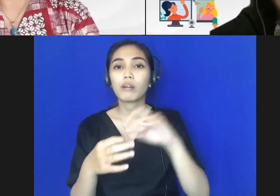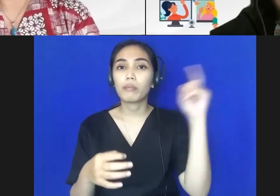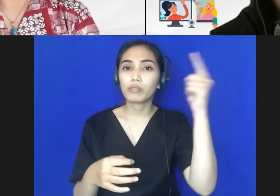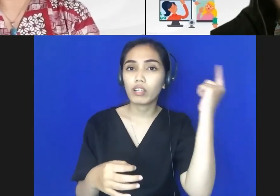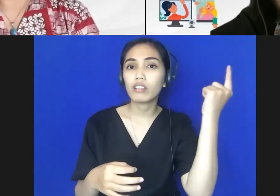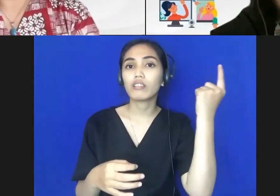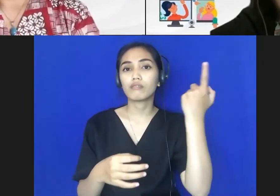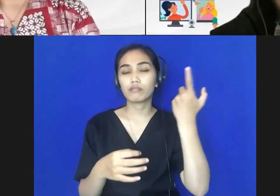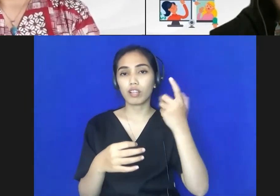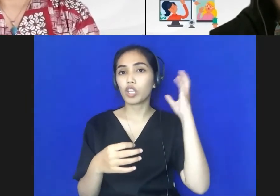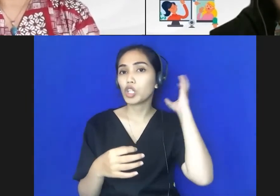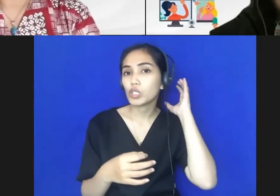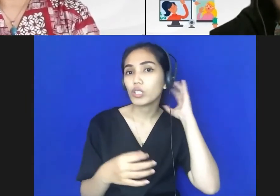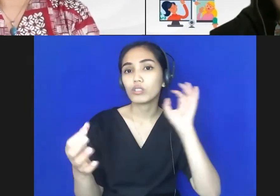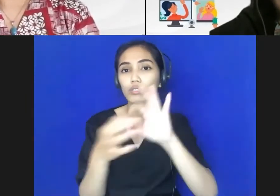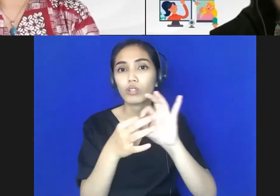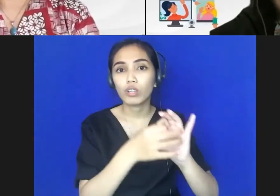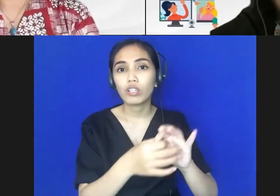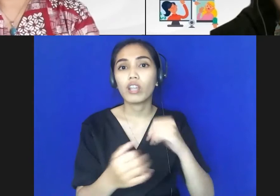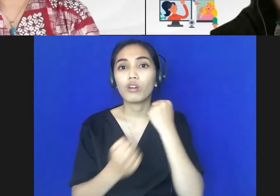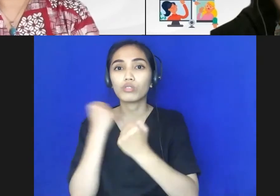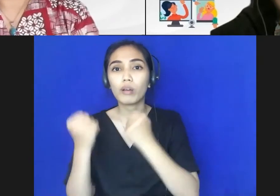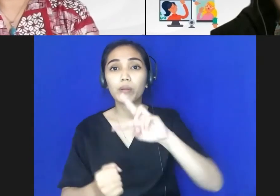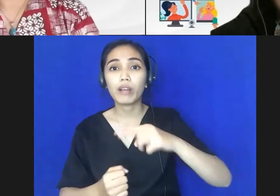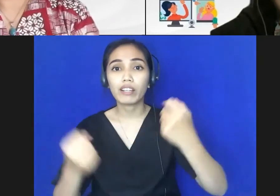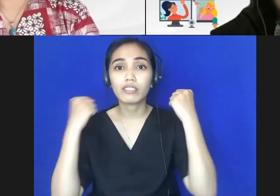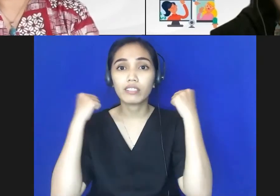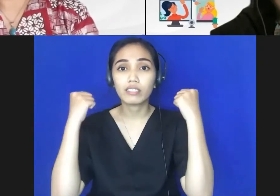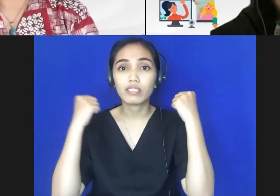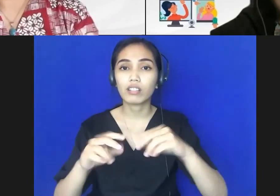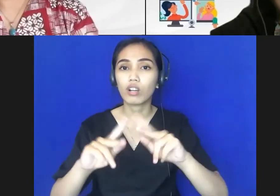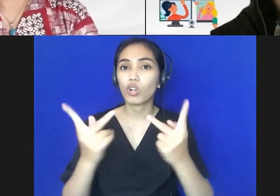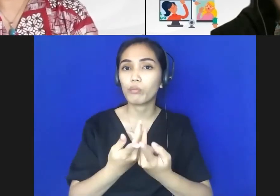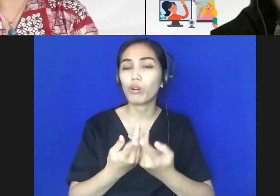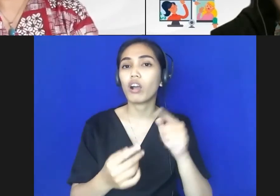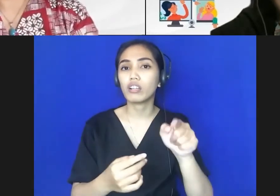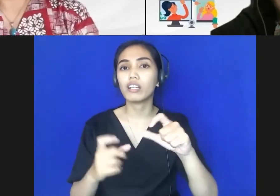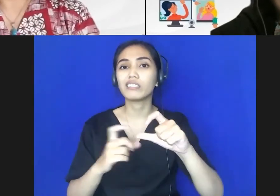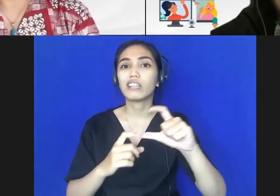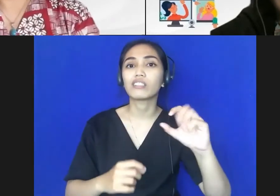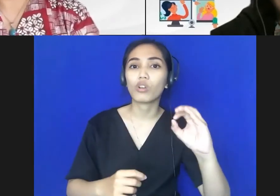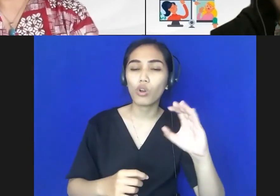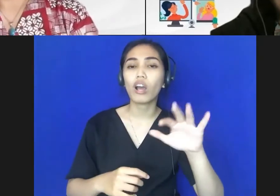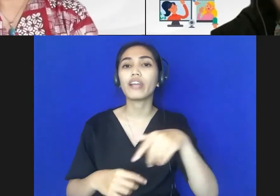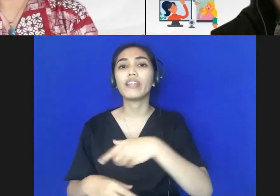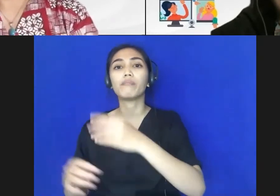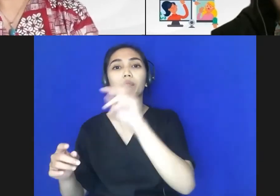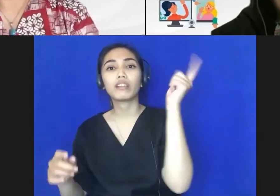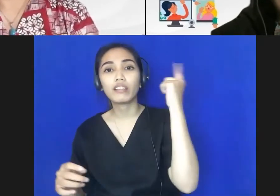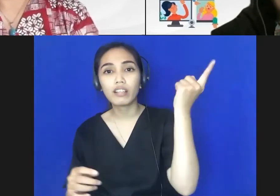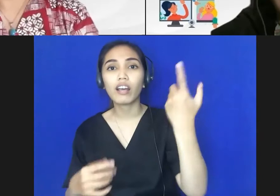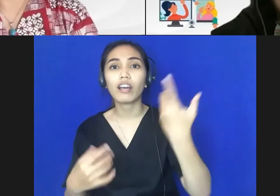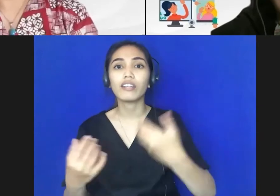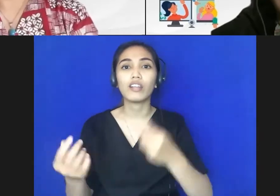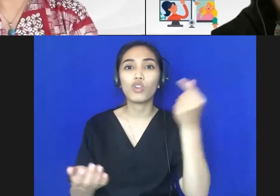upaya perbaikan gizi, dan terdiri atas berbagai kelompok, ada kelompok CSO, kelompok pemerintah, kelompok